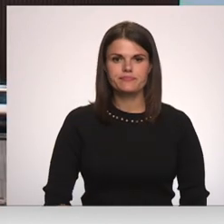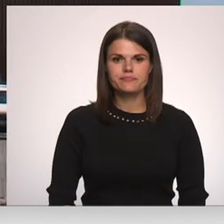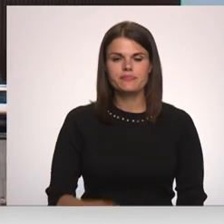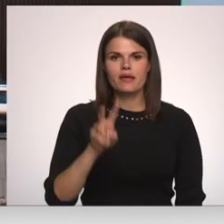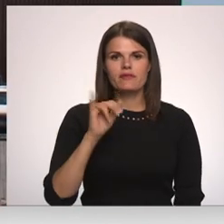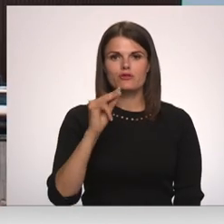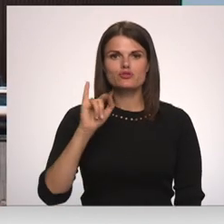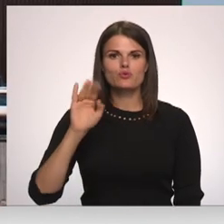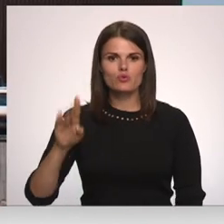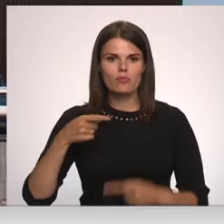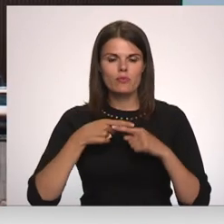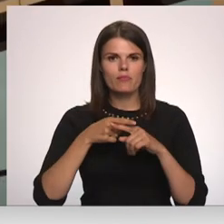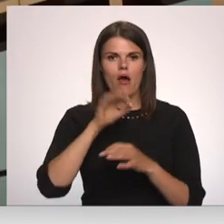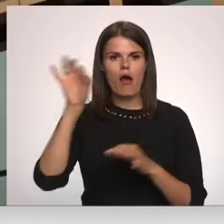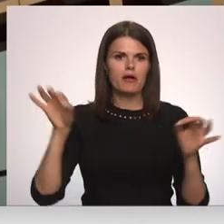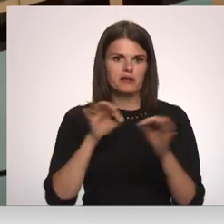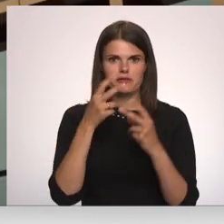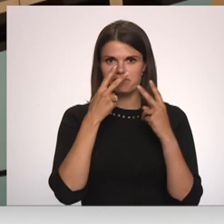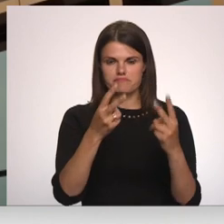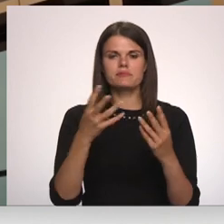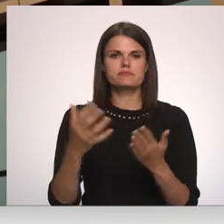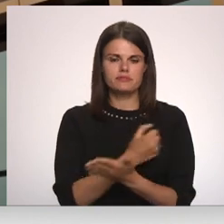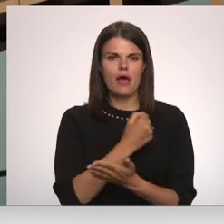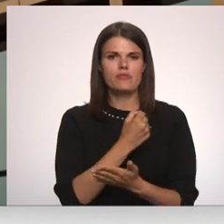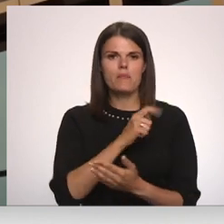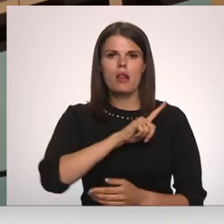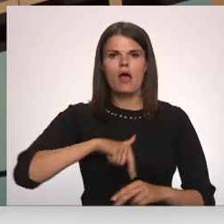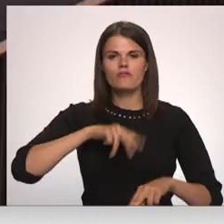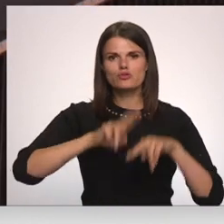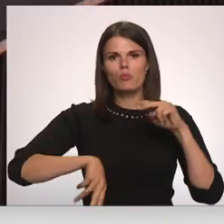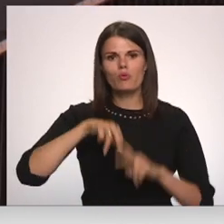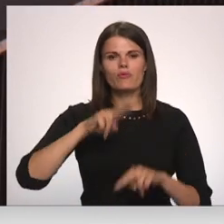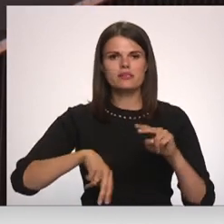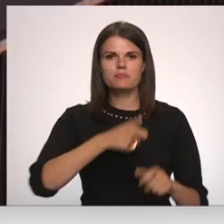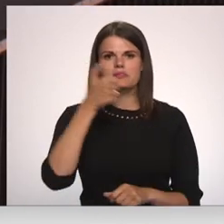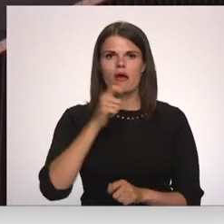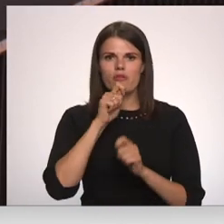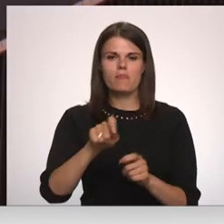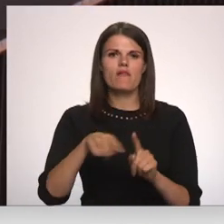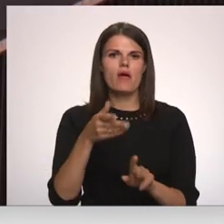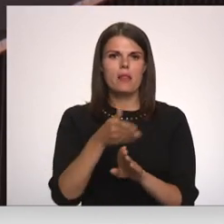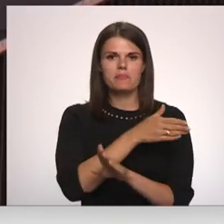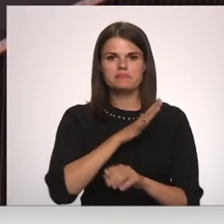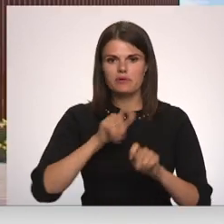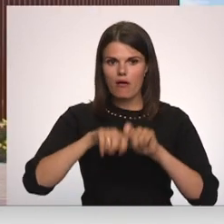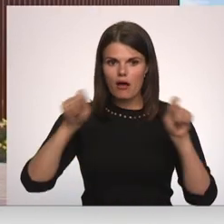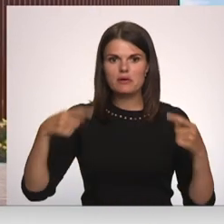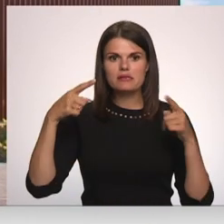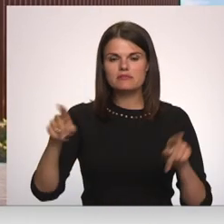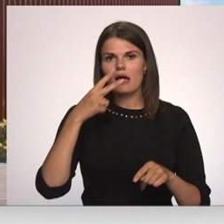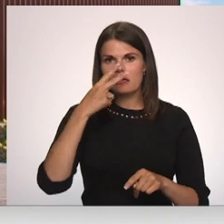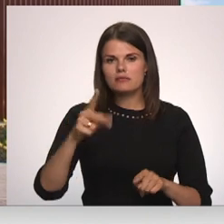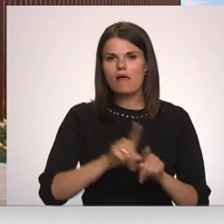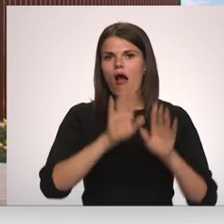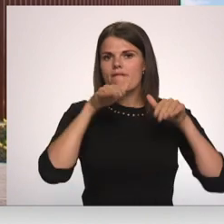ēkas arhitektoniskais tēls ir saņēmis Latvijas būvniecības gada balvu, vēl pirms zinātnes centrs tika atklāts. Kādam šie ēka atgādina kāpu, kādam